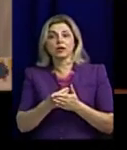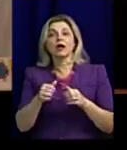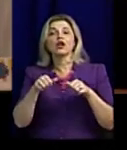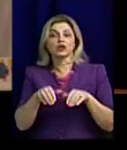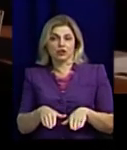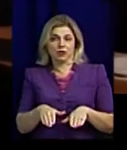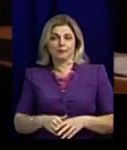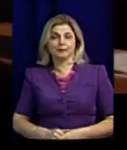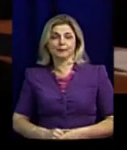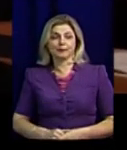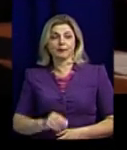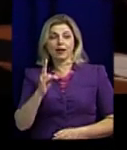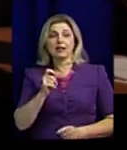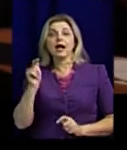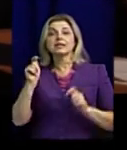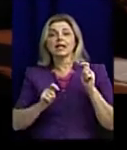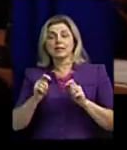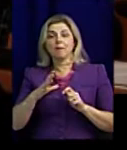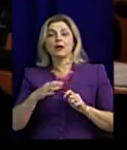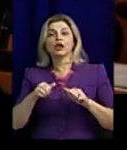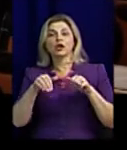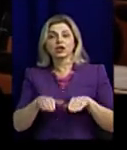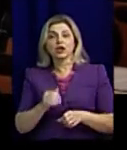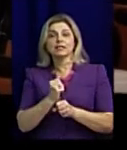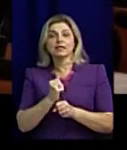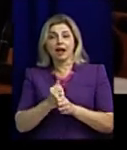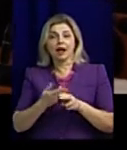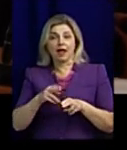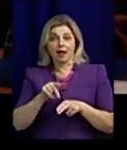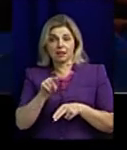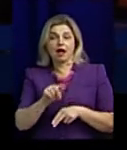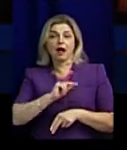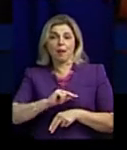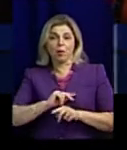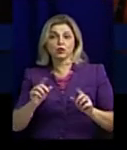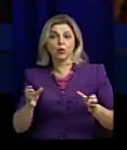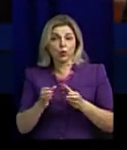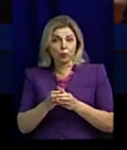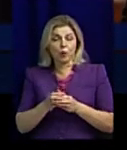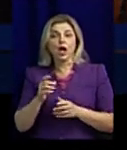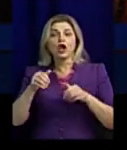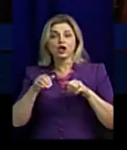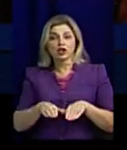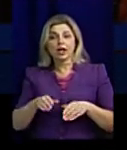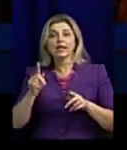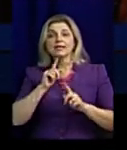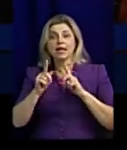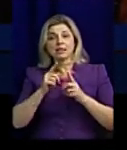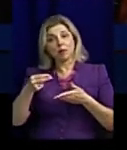прийняти свої рішення. На сесії було прийнято рішення створити цю робочу групу. Рішення сесії підписано чи